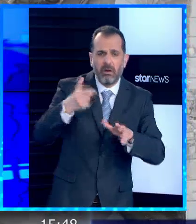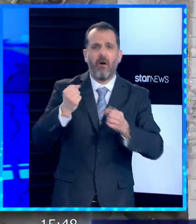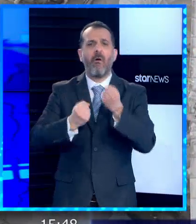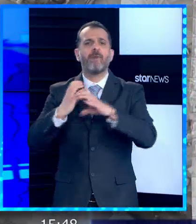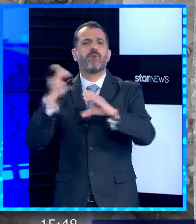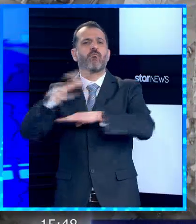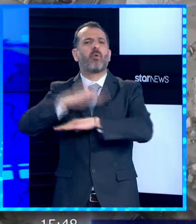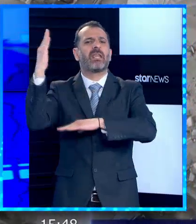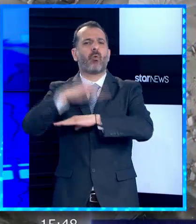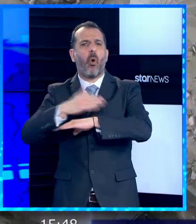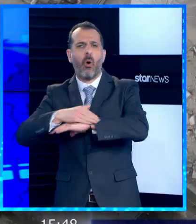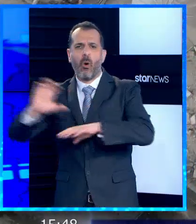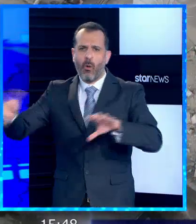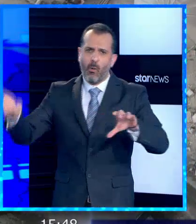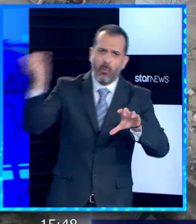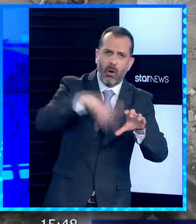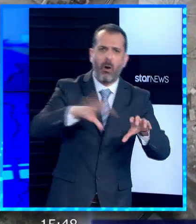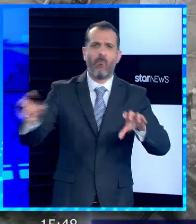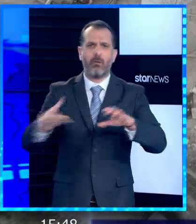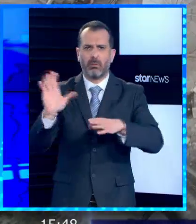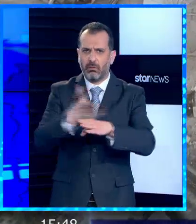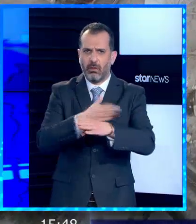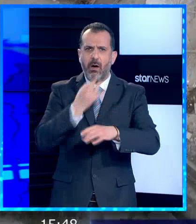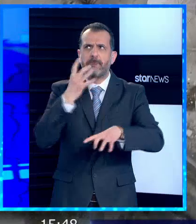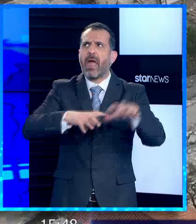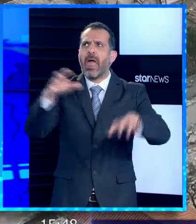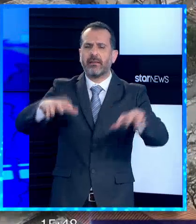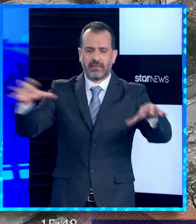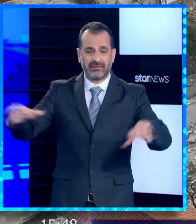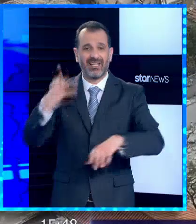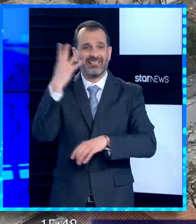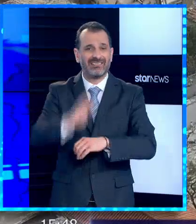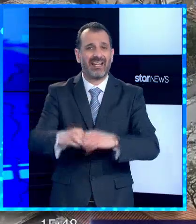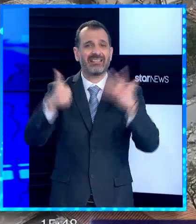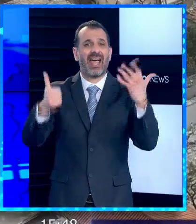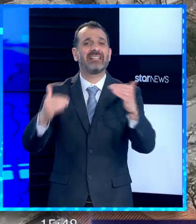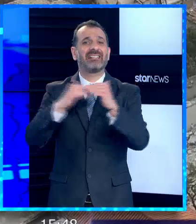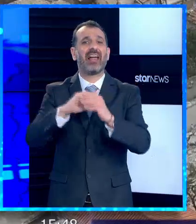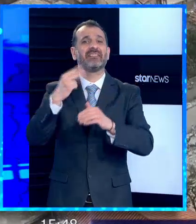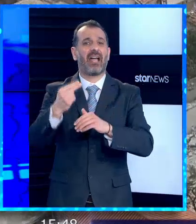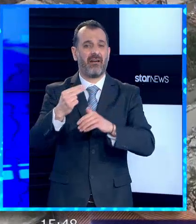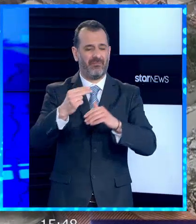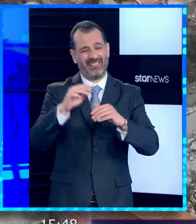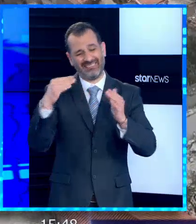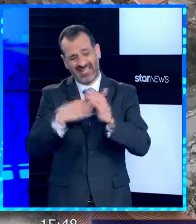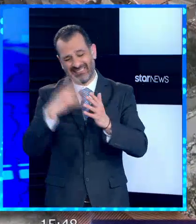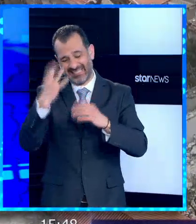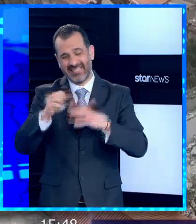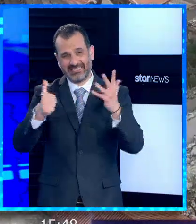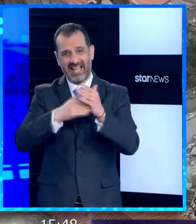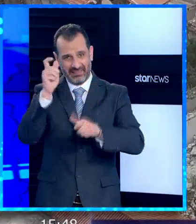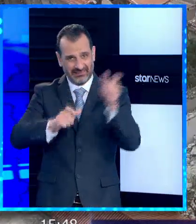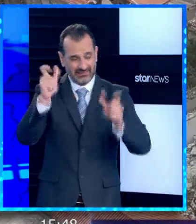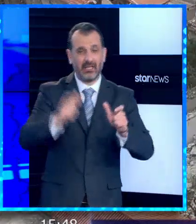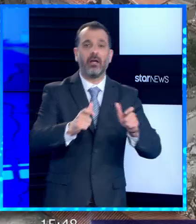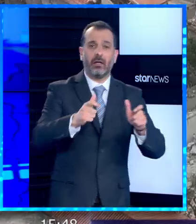ειδικά οχήματα έχουν σταλεί στις πληγήσεις περιοχές. Περισσότεροι από 46.000 άνθρωποι στην Νότια Τουρκία και την Βορειοδυτική Συρία έχουν χάσει τη ζωή τους και